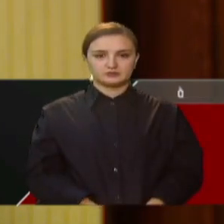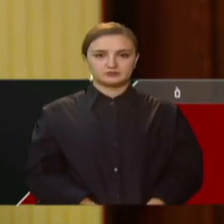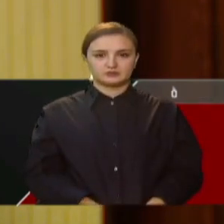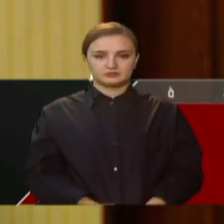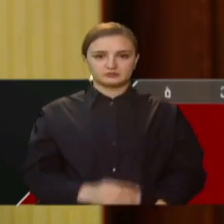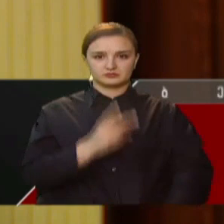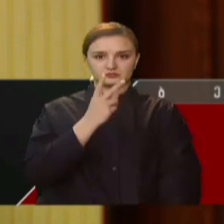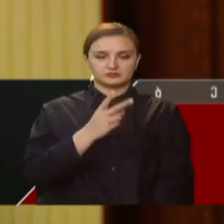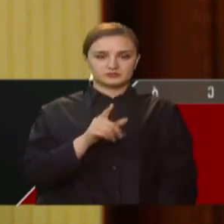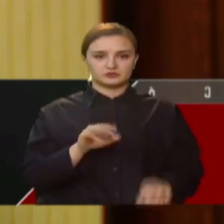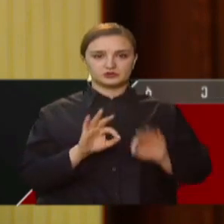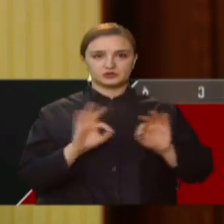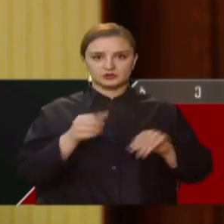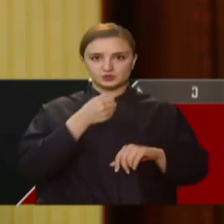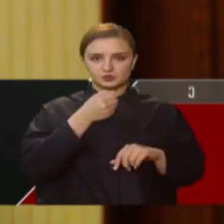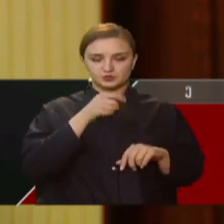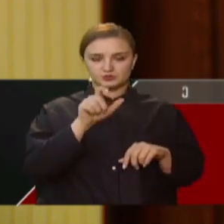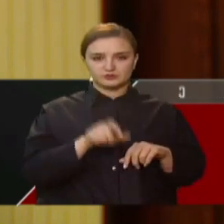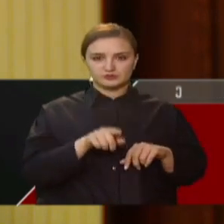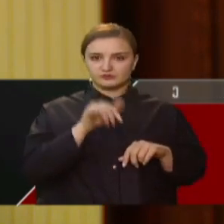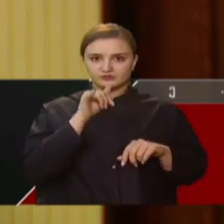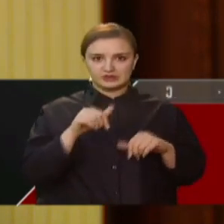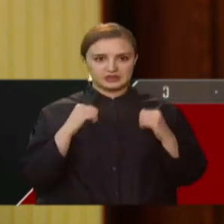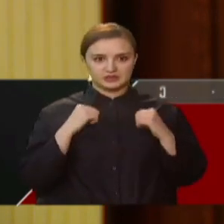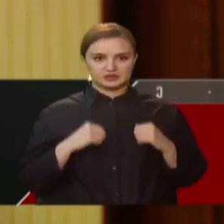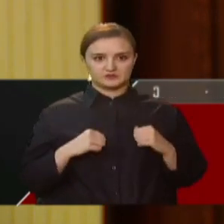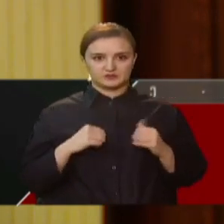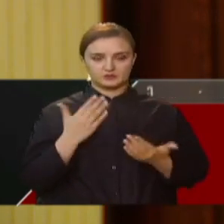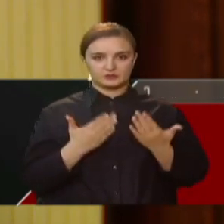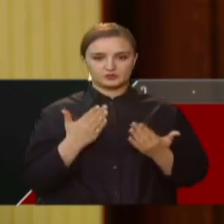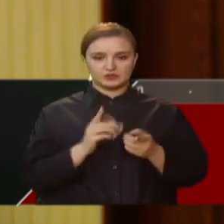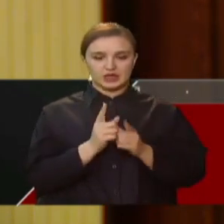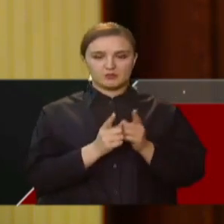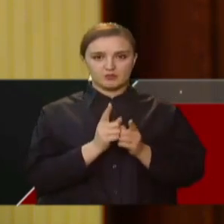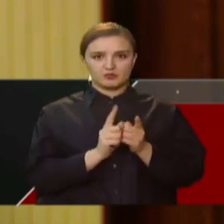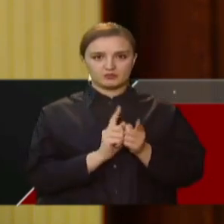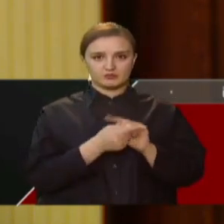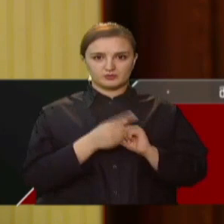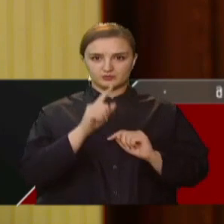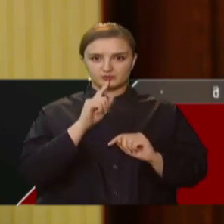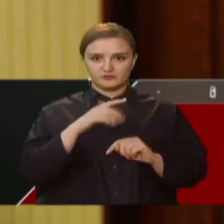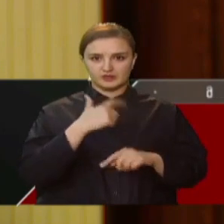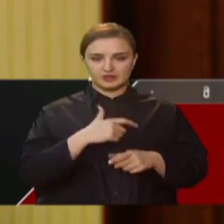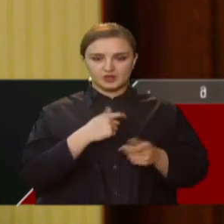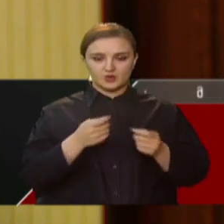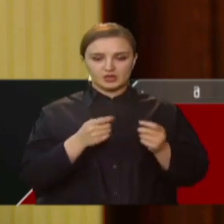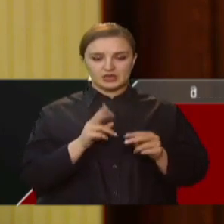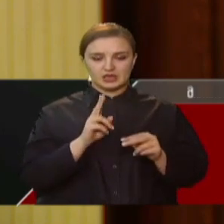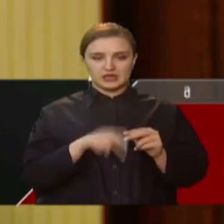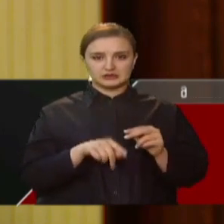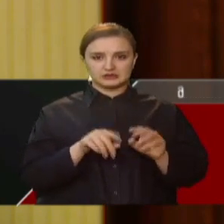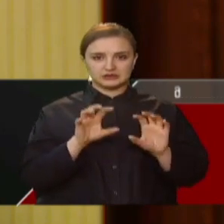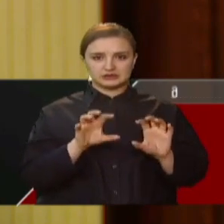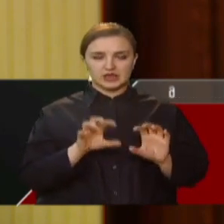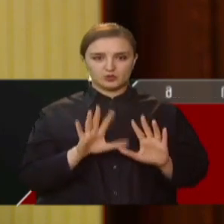gardevnebt chesanishdam jurnalisti. Veramoisuntkavt. Tuki ar reformirdeba, ai deoligarkizatsiis kanoni darcheba